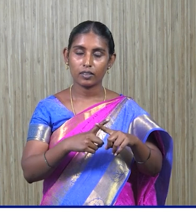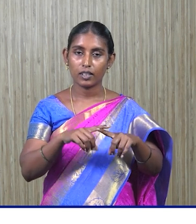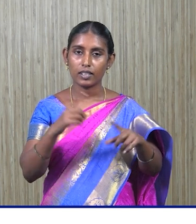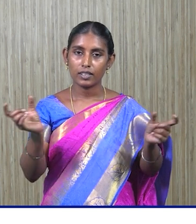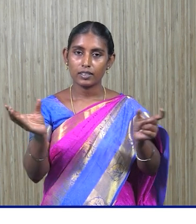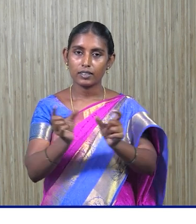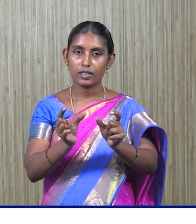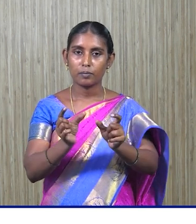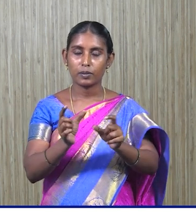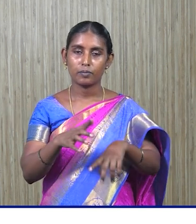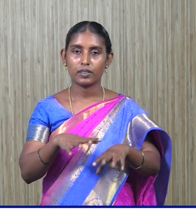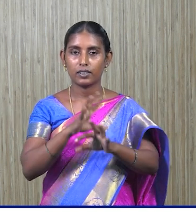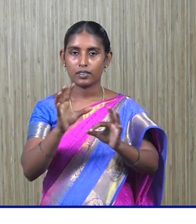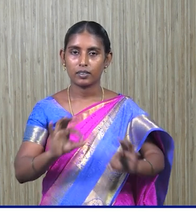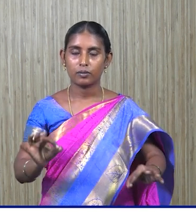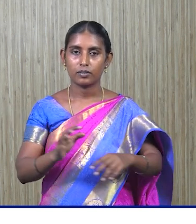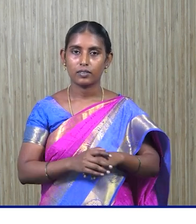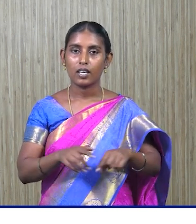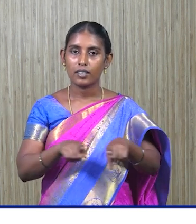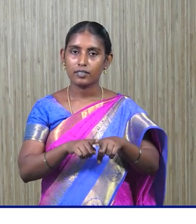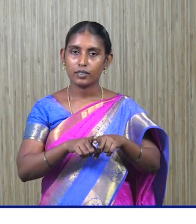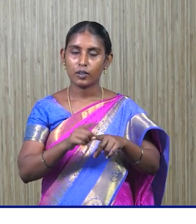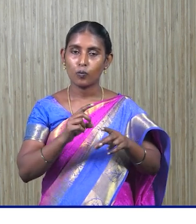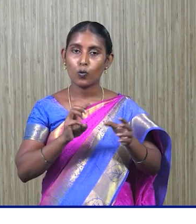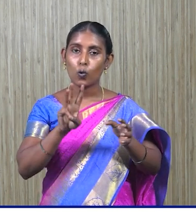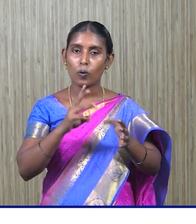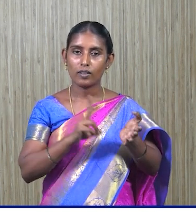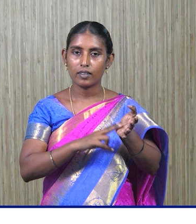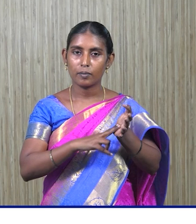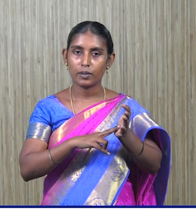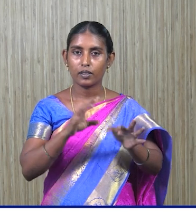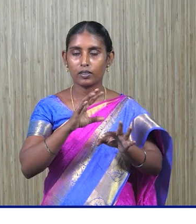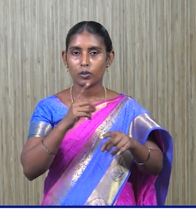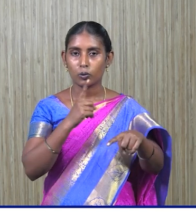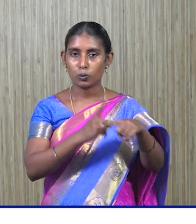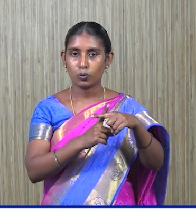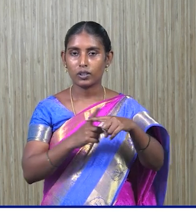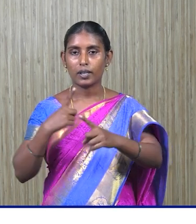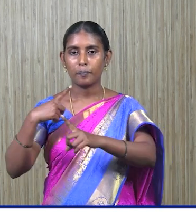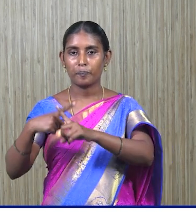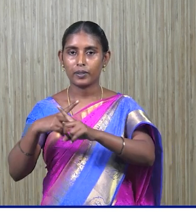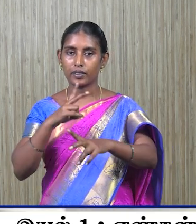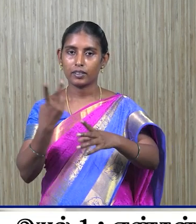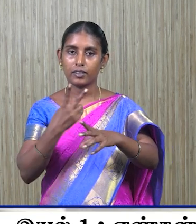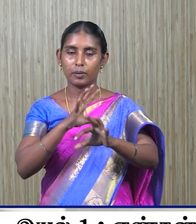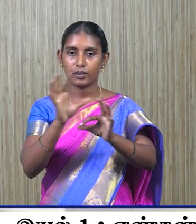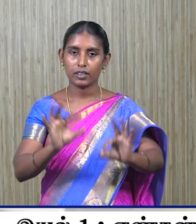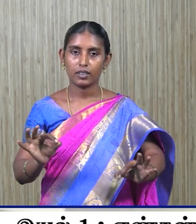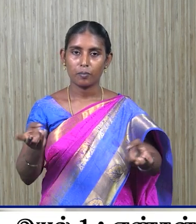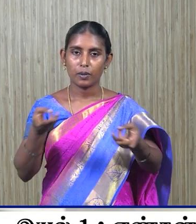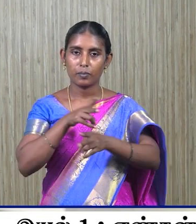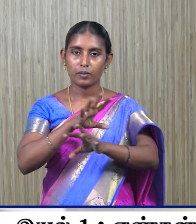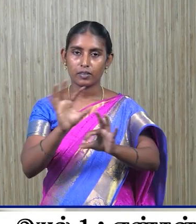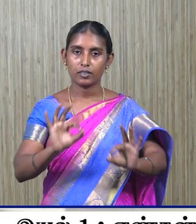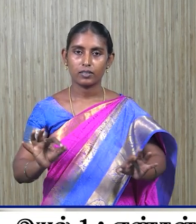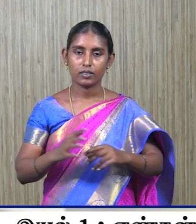சேர்ப்பு பண்பை நிறைவு செய்கிறது. அப்போ முழு எண்களின் கூட்டல் மற்றும் பெருக்கலானது சேர்ப்பு பண்பை நிறைவு செய்கிறது. அடுத்த பரிமாற்ற